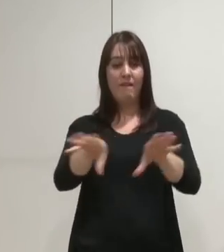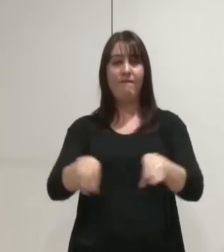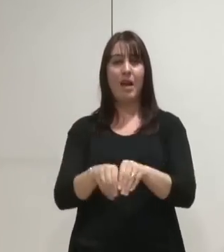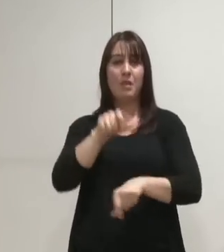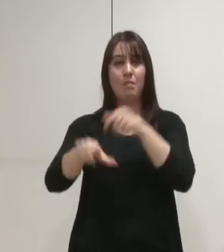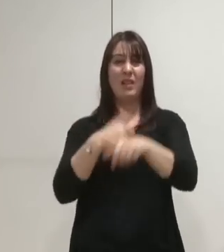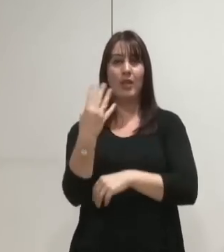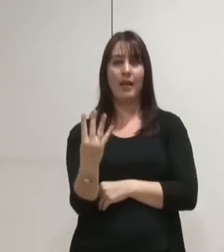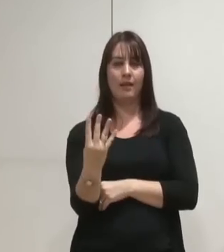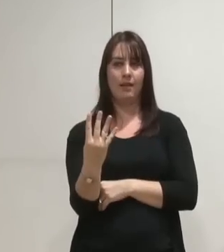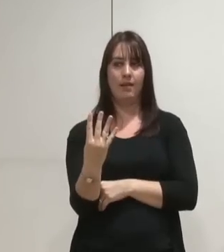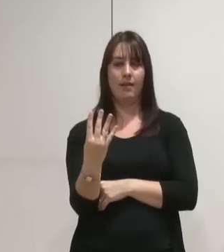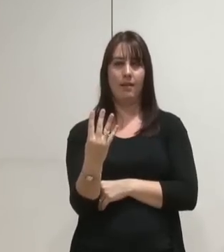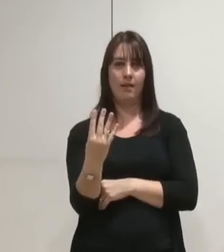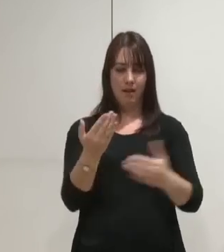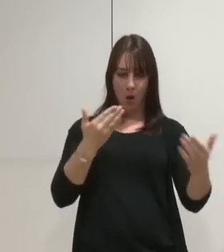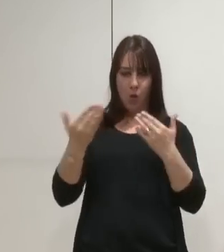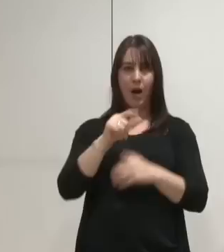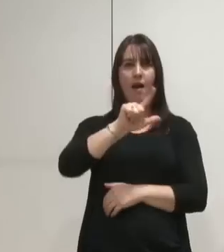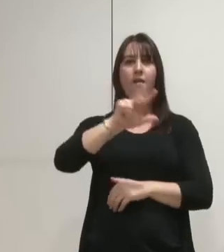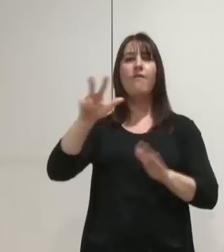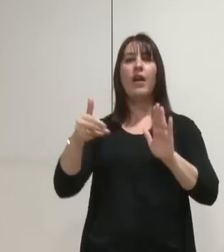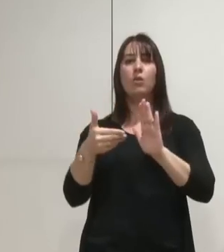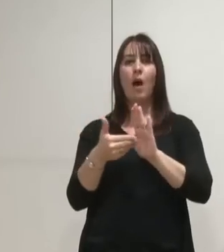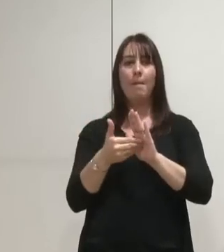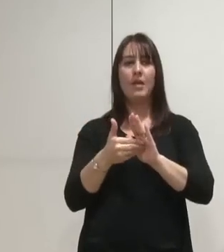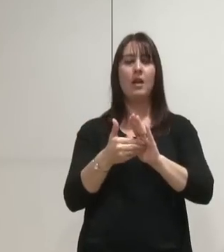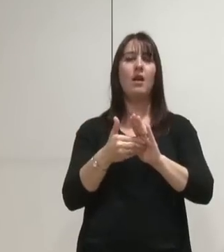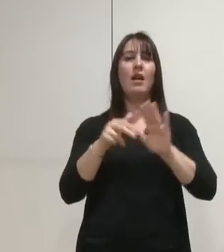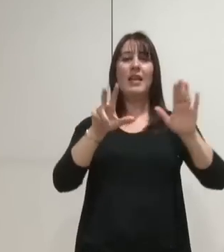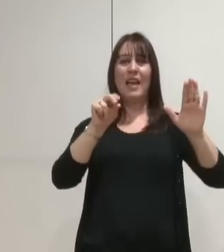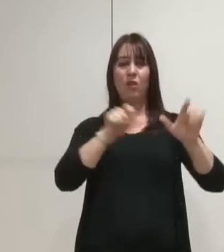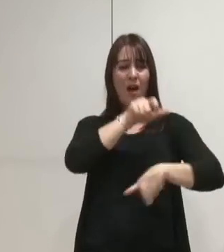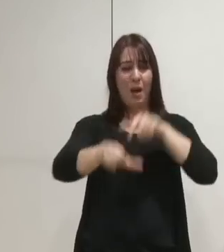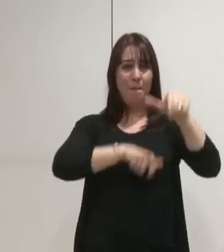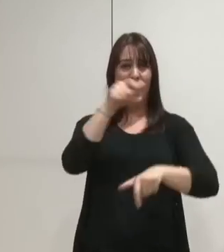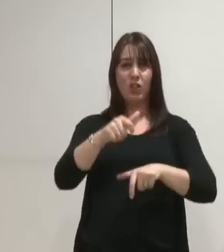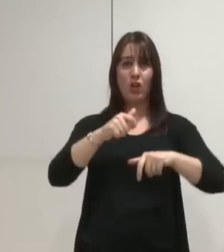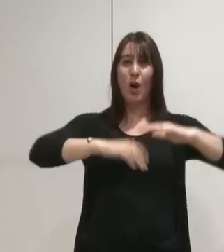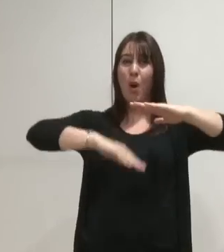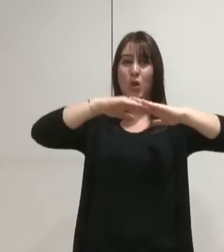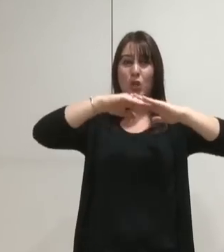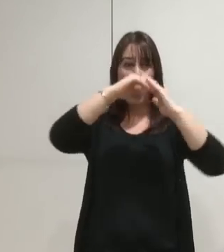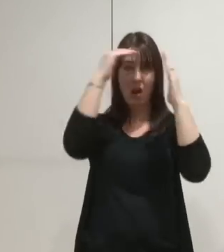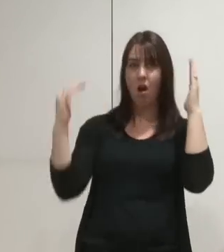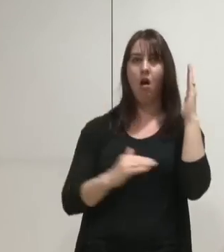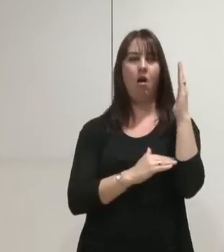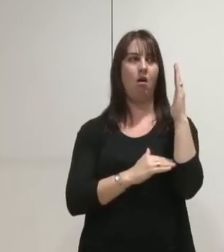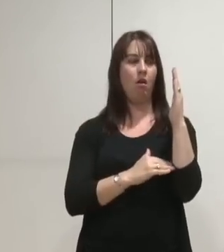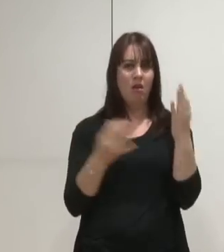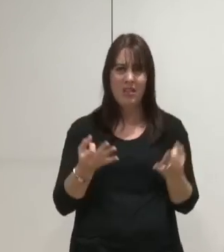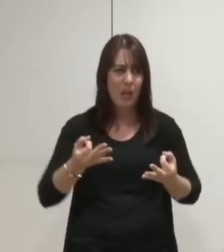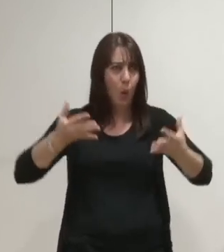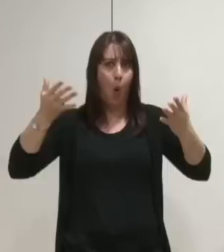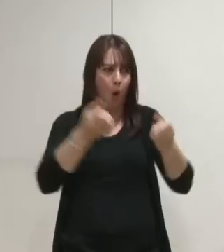personnes ce qui fait 23080 personnes à Grenoble qui sont en dessous de ce seuil c'est trop